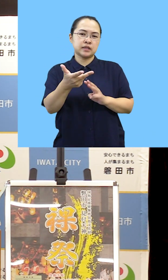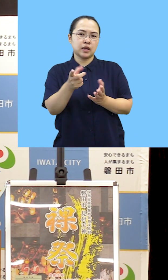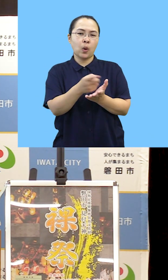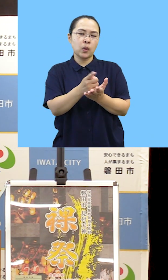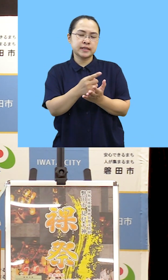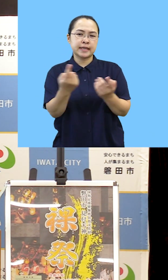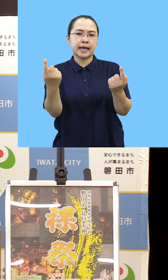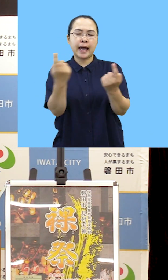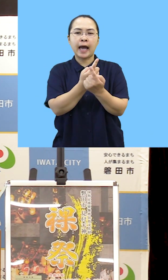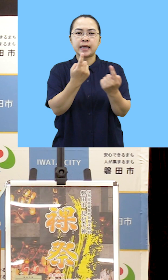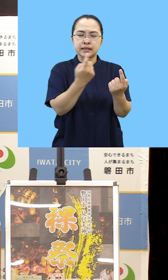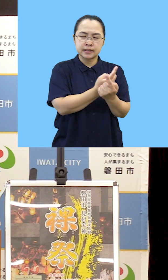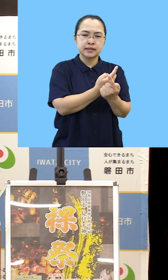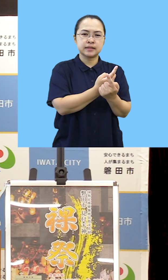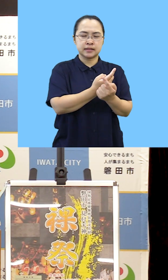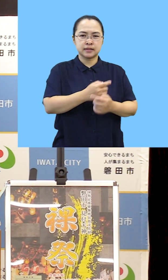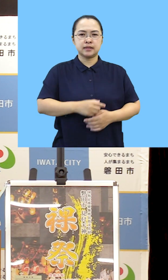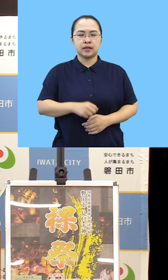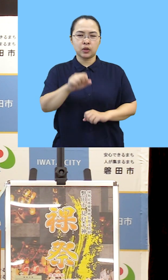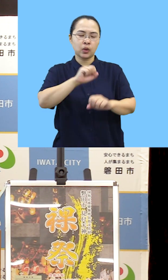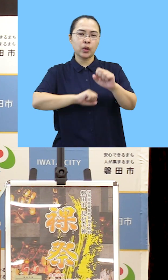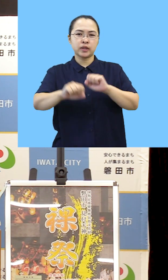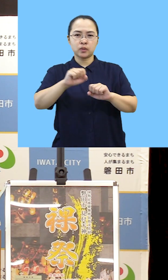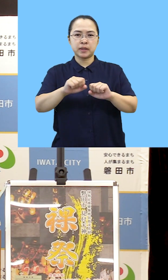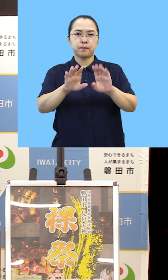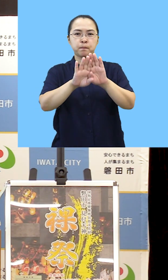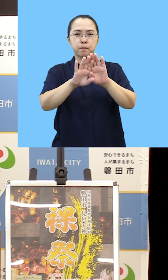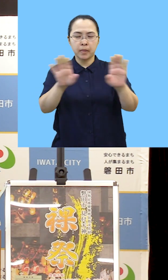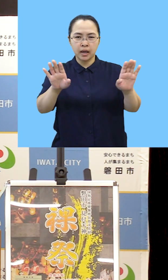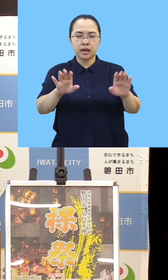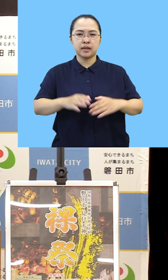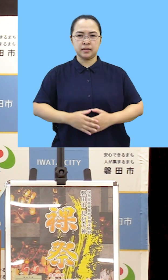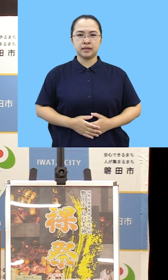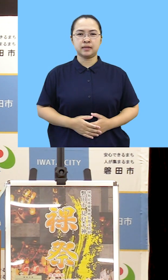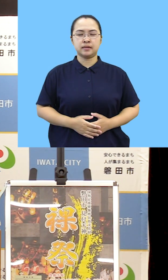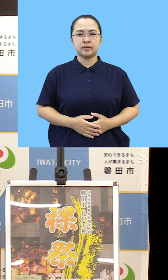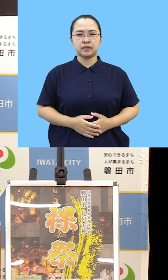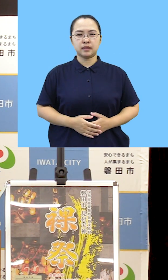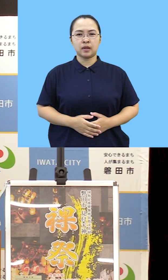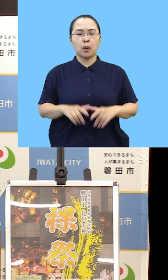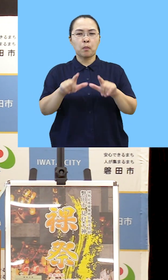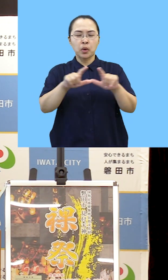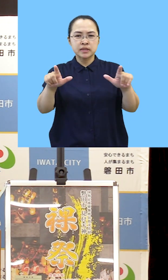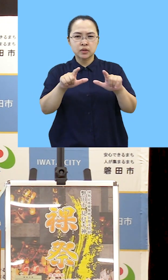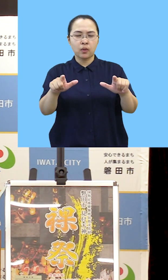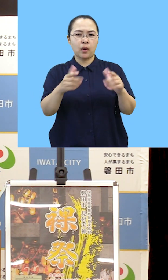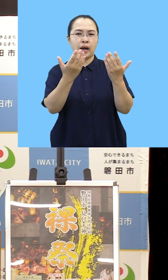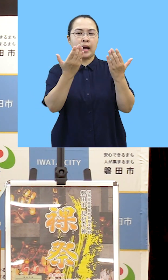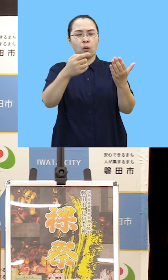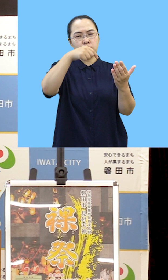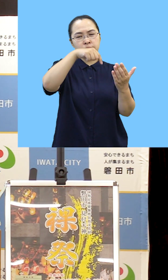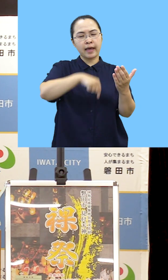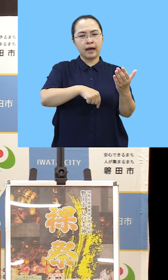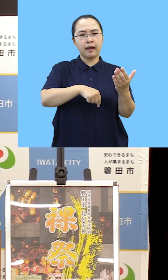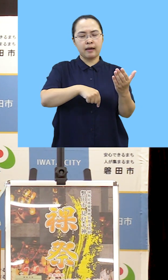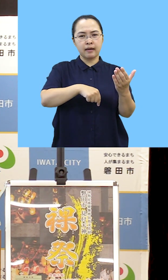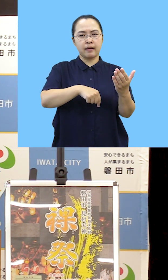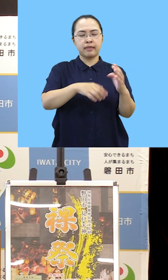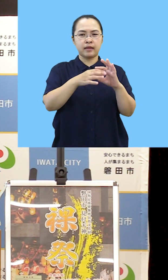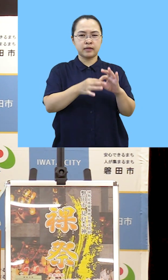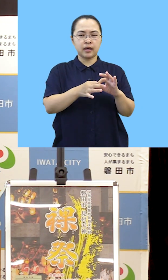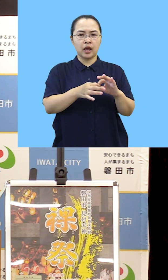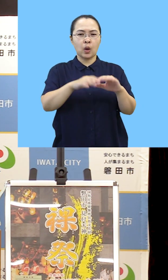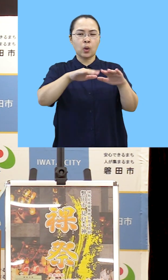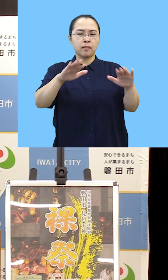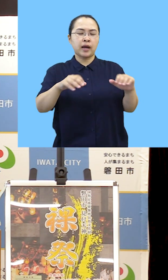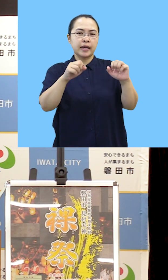ながら、というより改善しながらですね、取り組みを始めたところであります。もちろん学校の中ですから、たくさん子